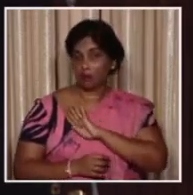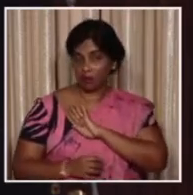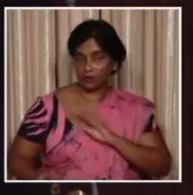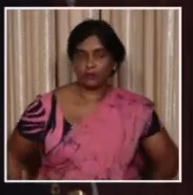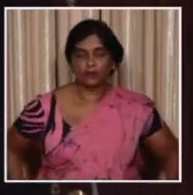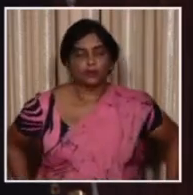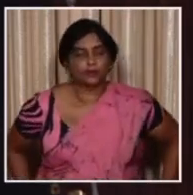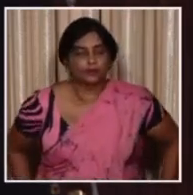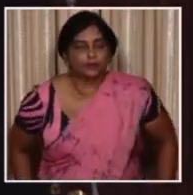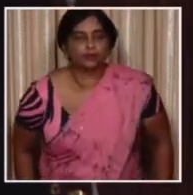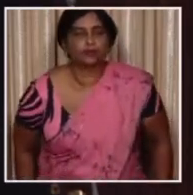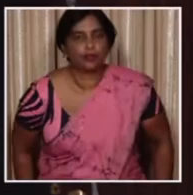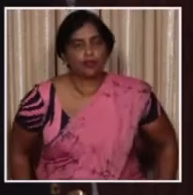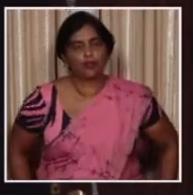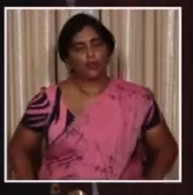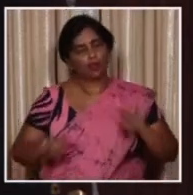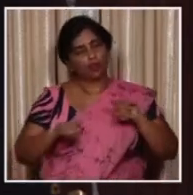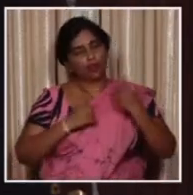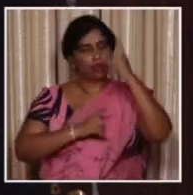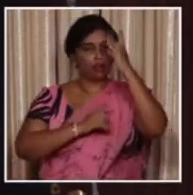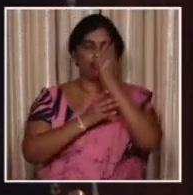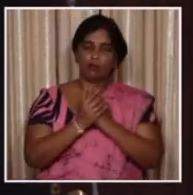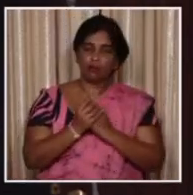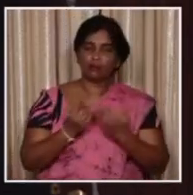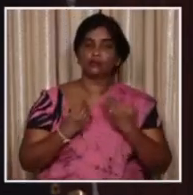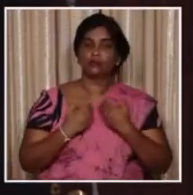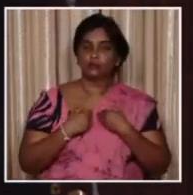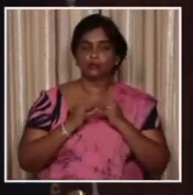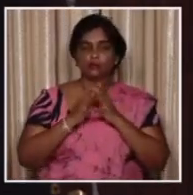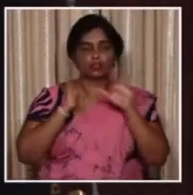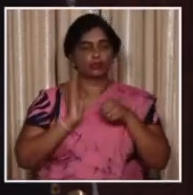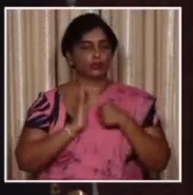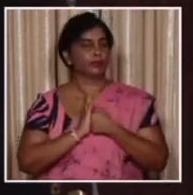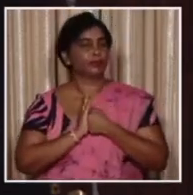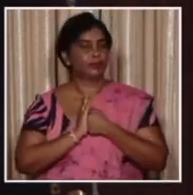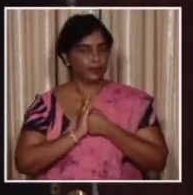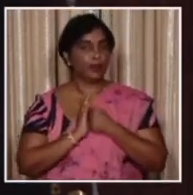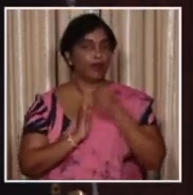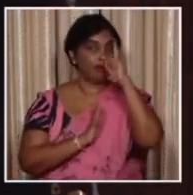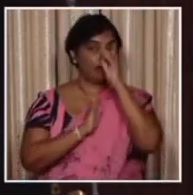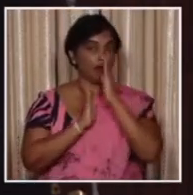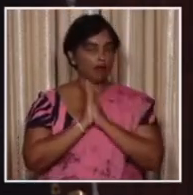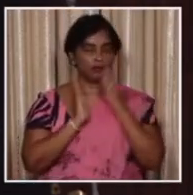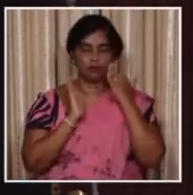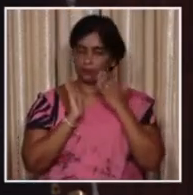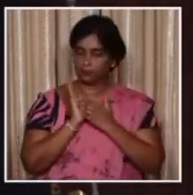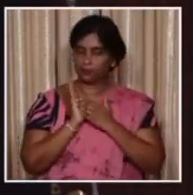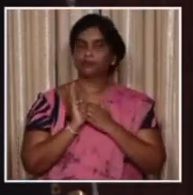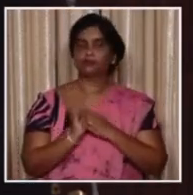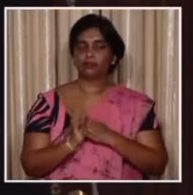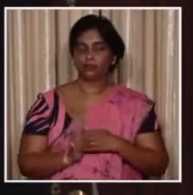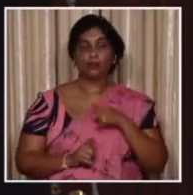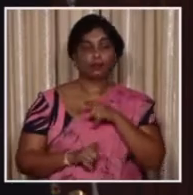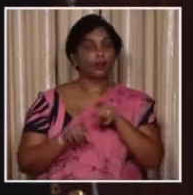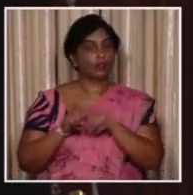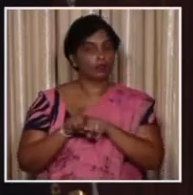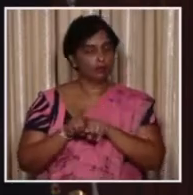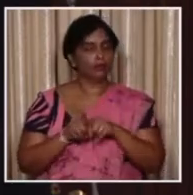වහන්සේලාට මොන ආගමේ වුණත් ඇත්ත වශයෙන්ම අපේ තිබෙන විශාල ගෞරවයක් ආගම පිළිබඳව. ඒතර විශේෂයෙන්ම